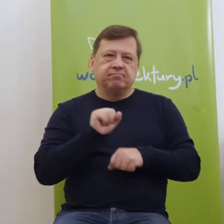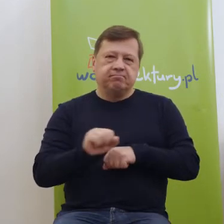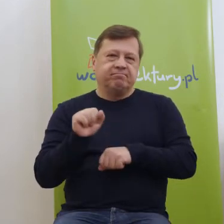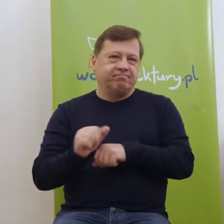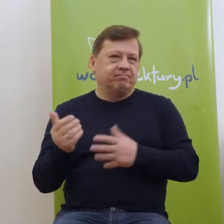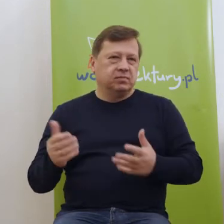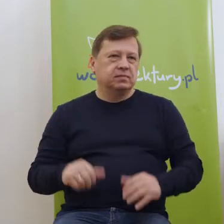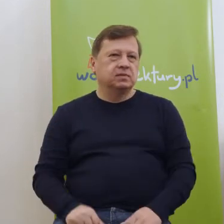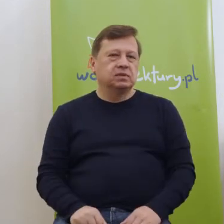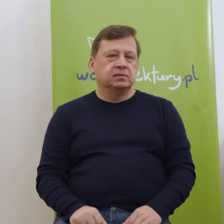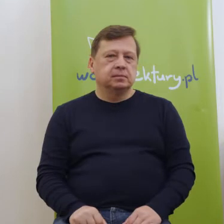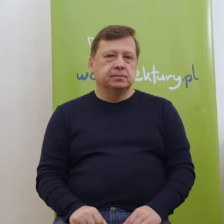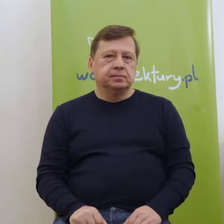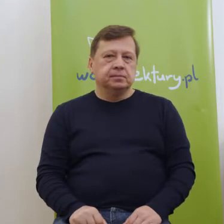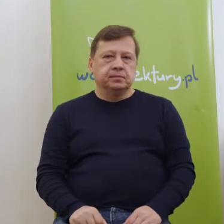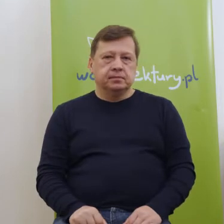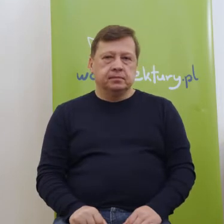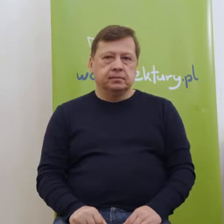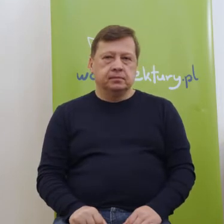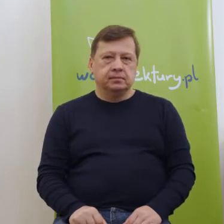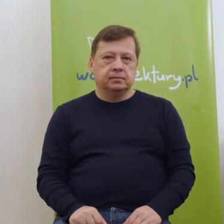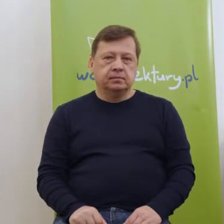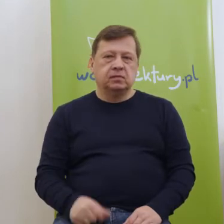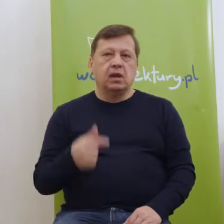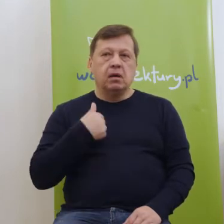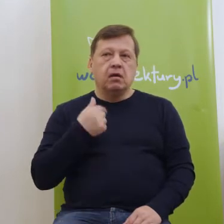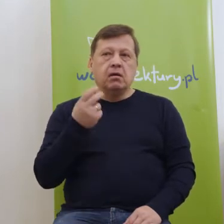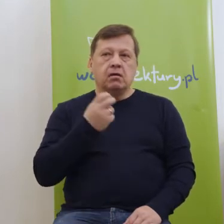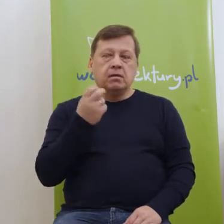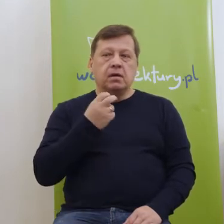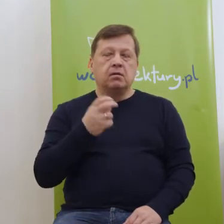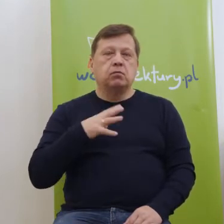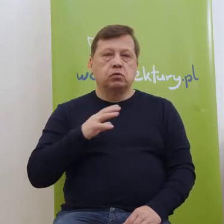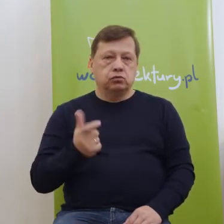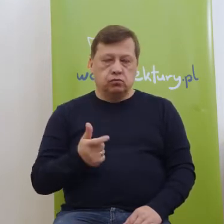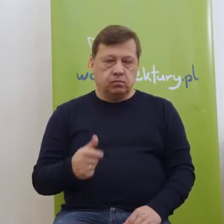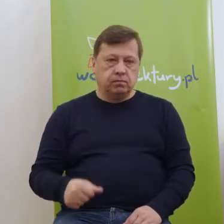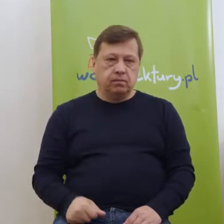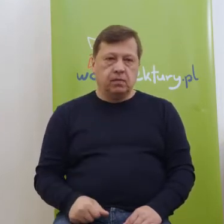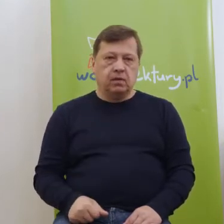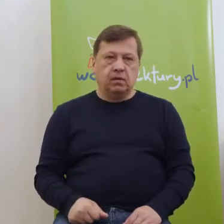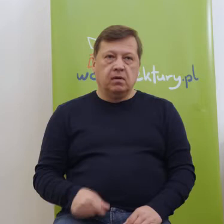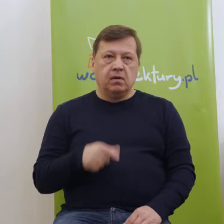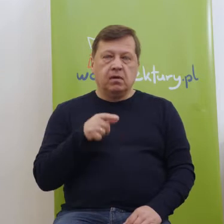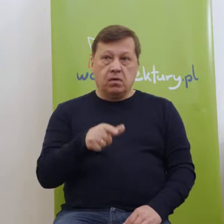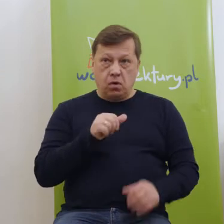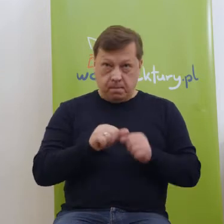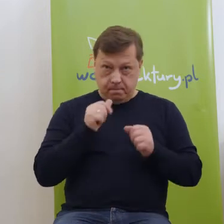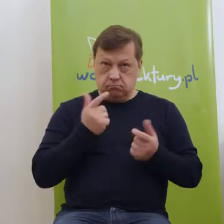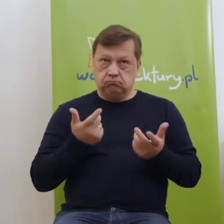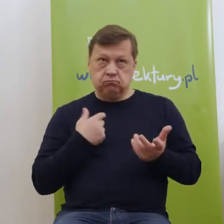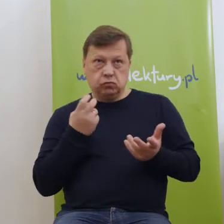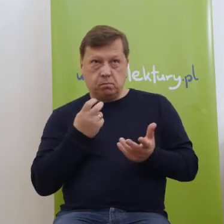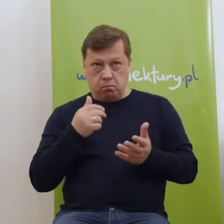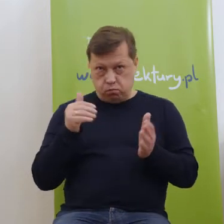I interesowało mnie to jako problem taki, czy ono jest rzeczywiście nam potrzebne